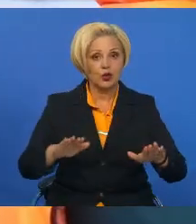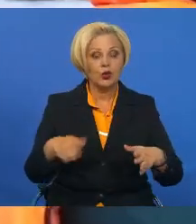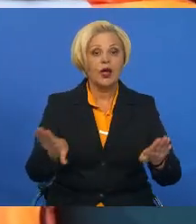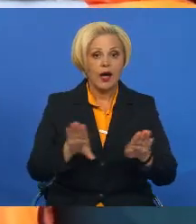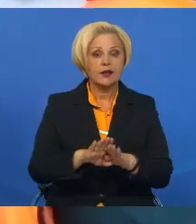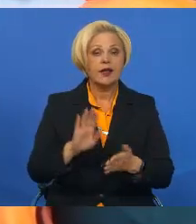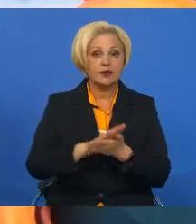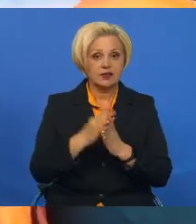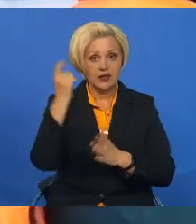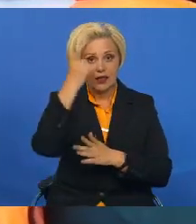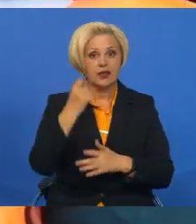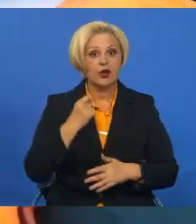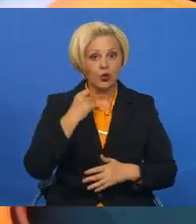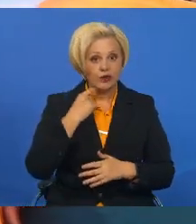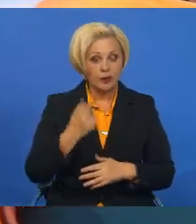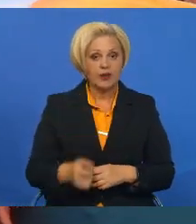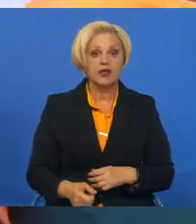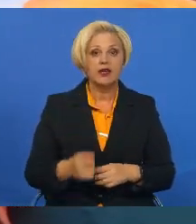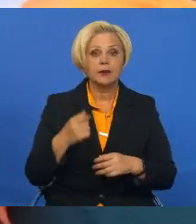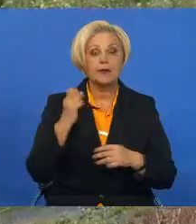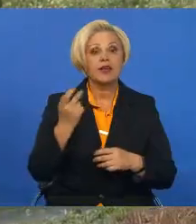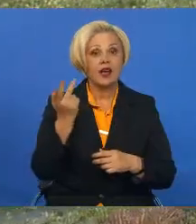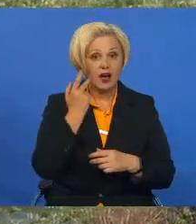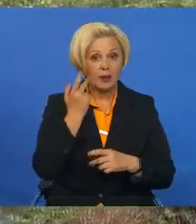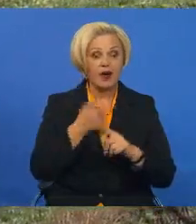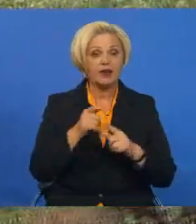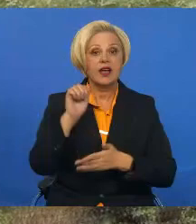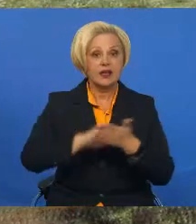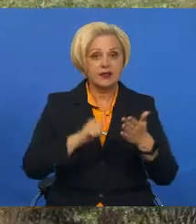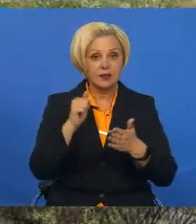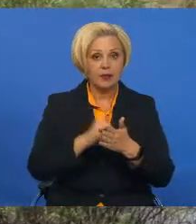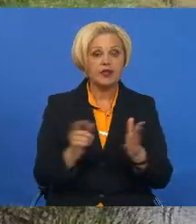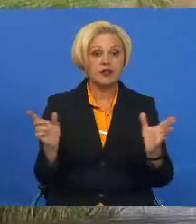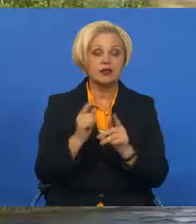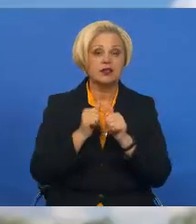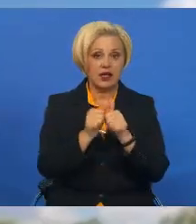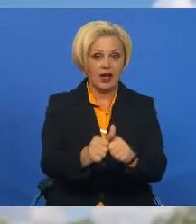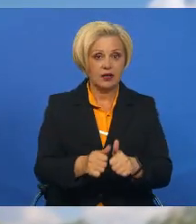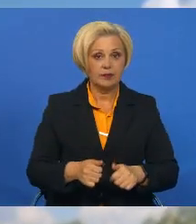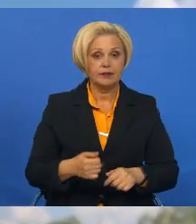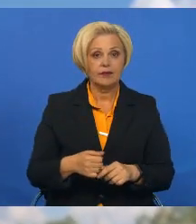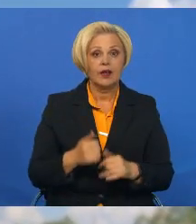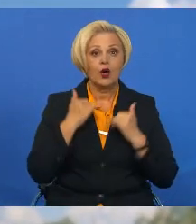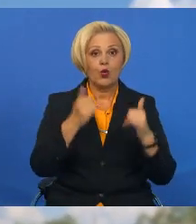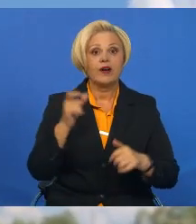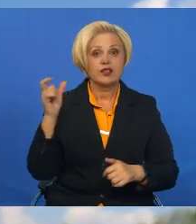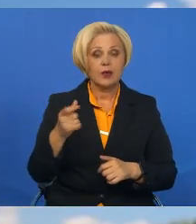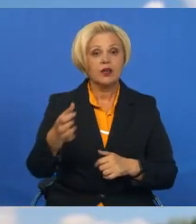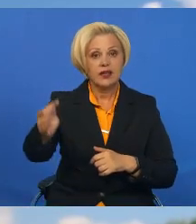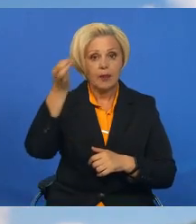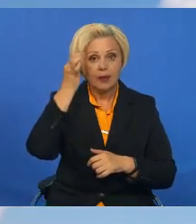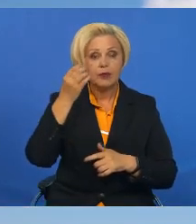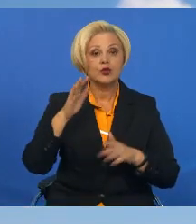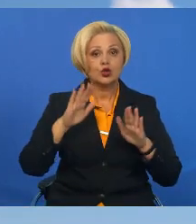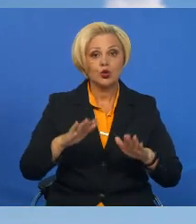так само у стані алкогольного оп'яніння. Як правило, ці причини сподорожнічаються одна одной. Уважаемые граждане, напоминаю, что